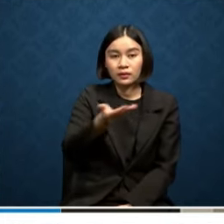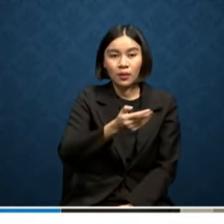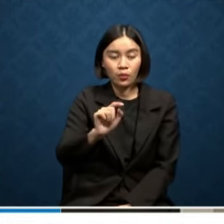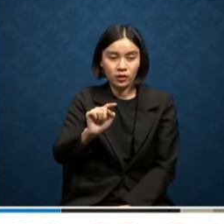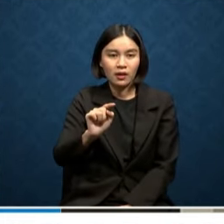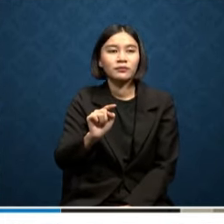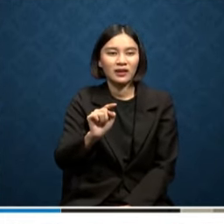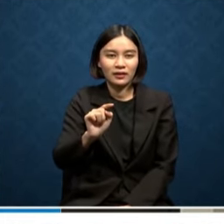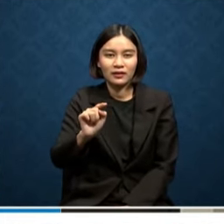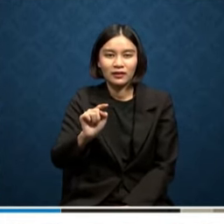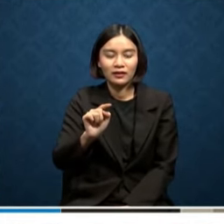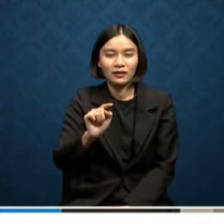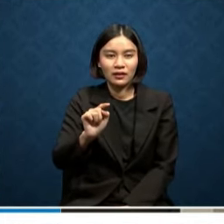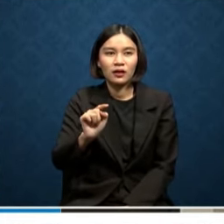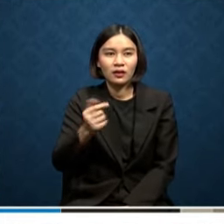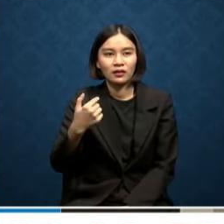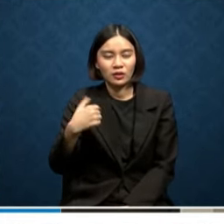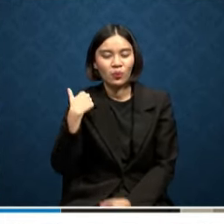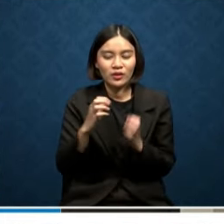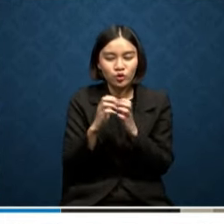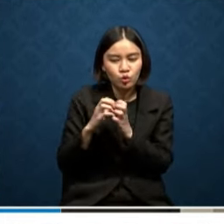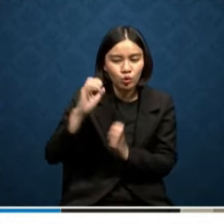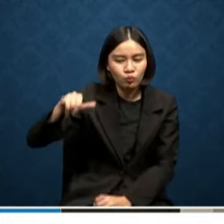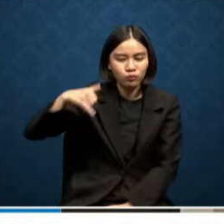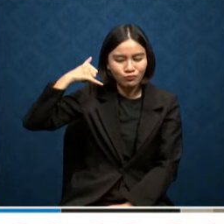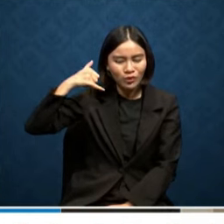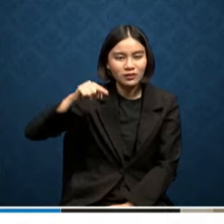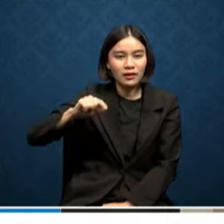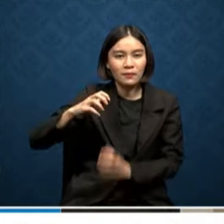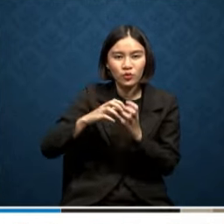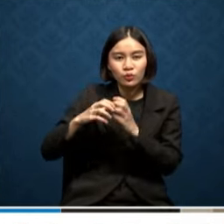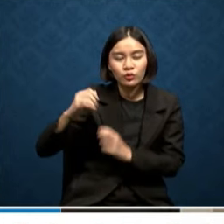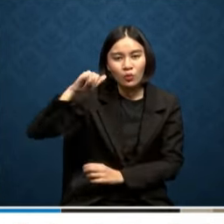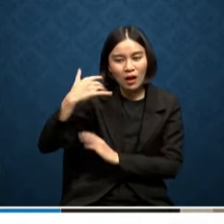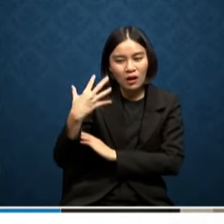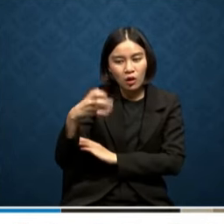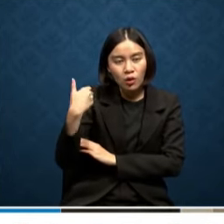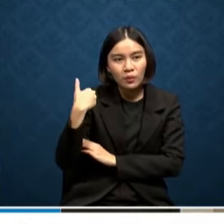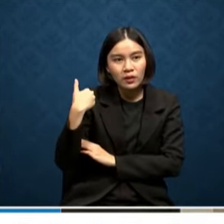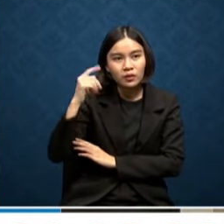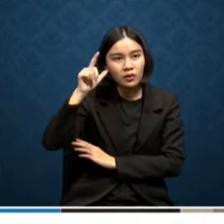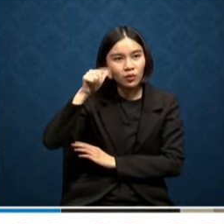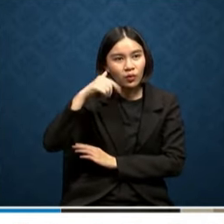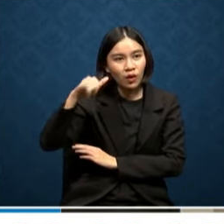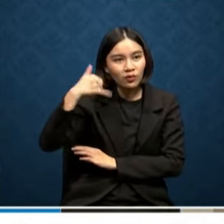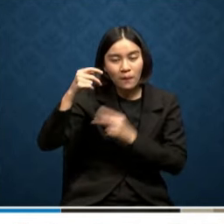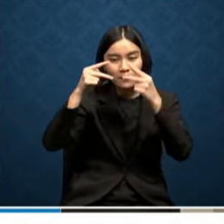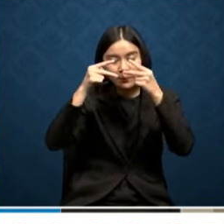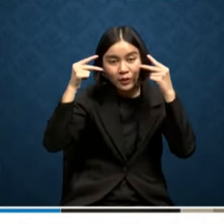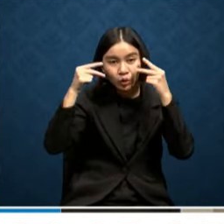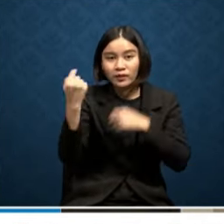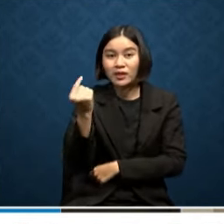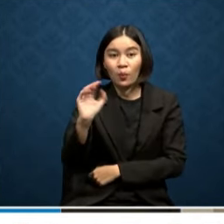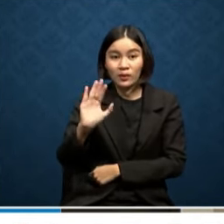ก็เคยถูกรบกวนนะคะจากคอนเซ็นเตอร์นะคะไม่ใช่คอนเซ็นเตอร์วิชาชีพอย่างเดียวนะคะท่